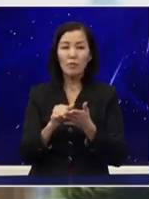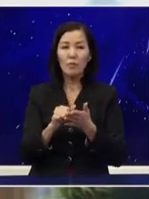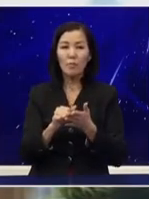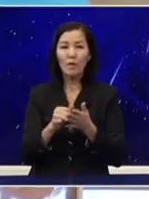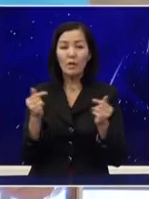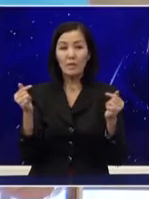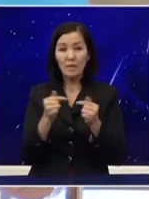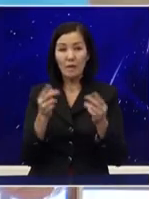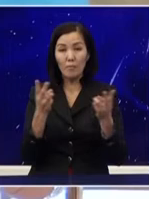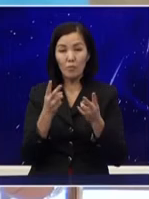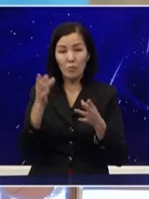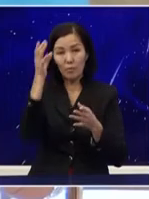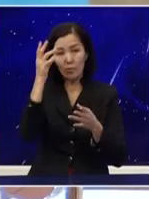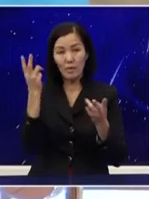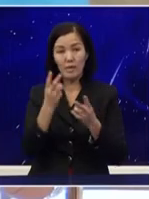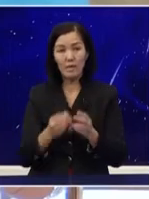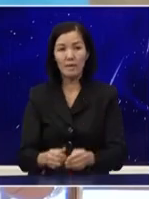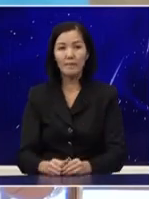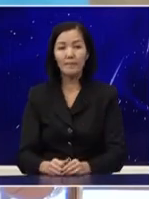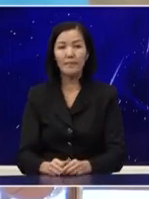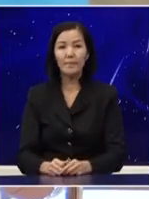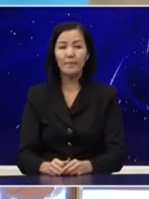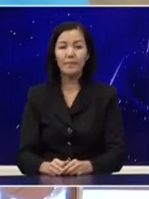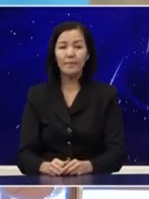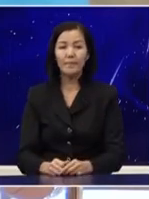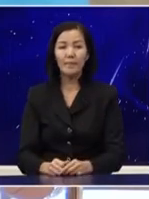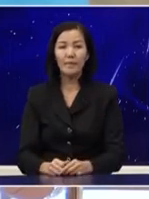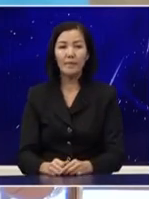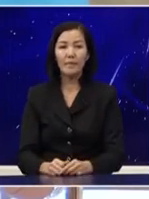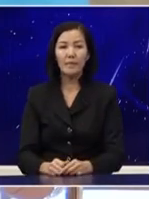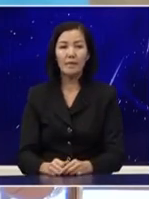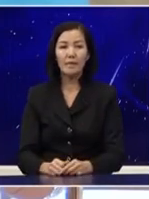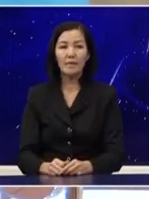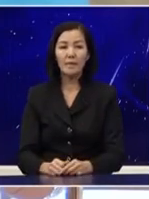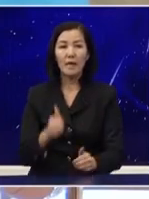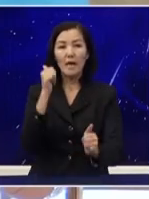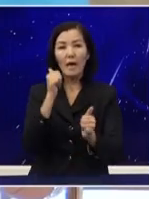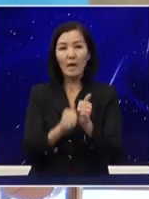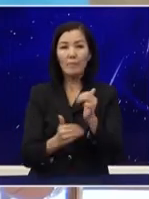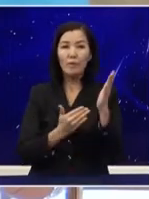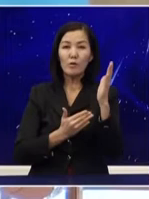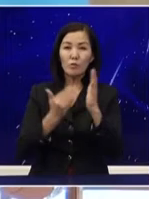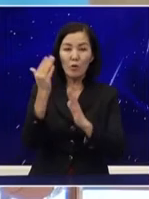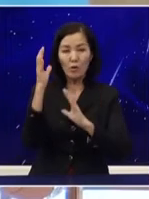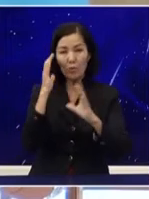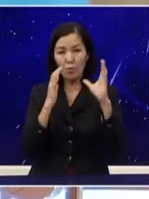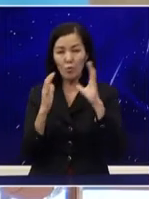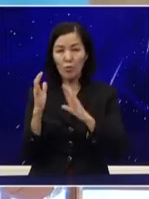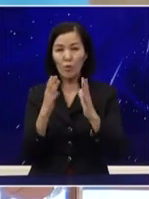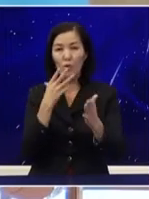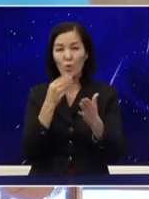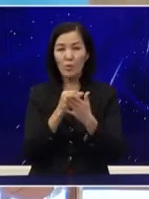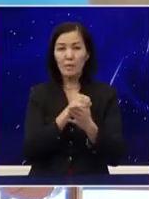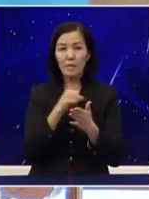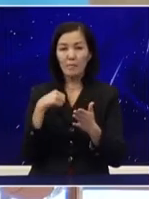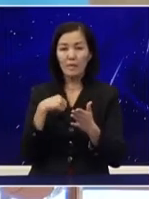керек. Каждый вуз должен дорожить выданным своим дипломом. Әрбір жоғарғы оқу орындары өздері берген дипломын